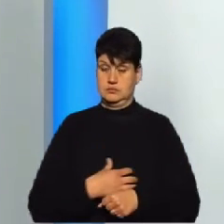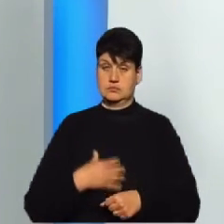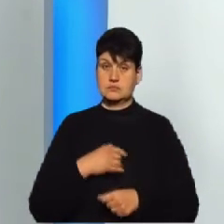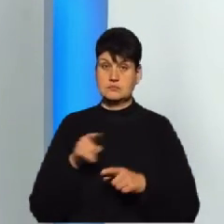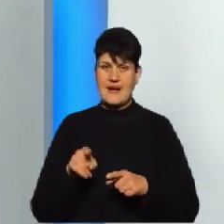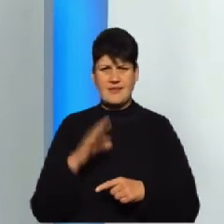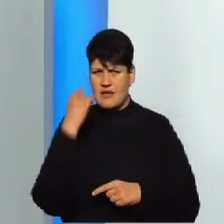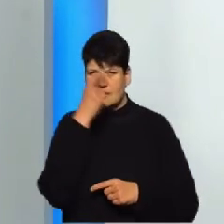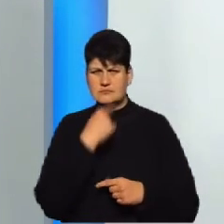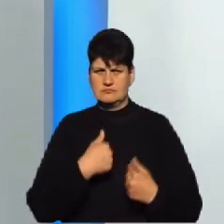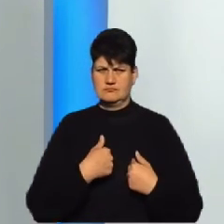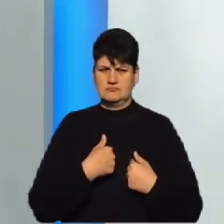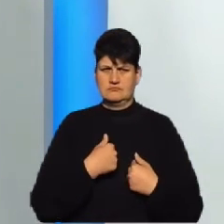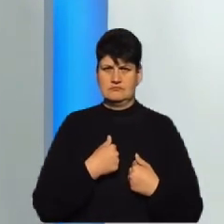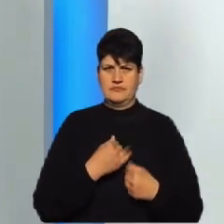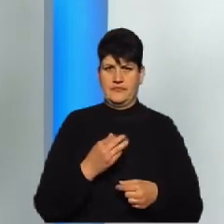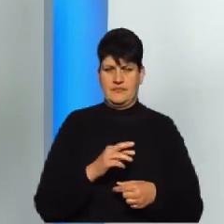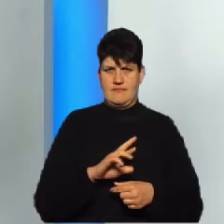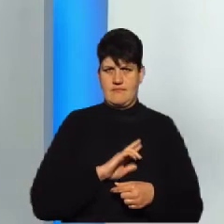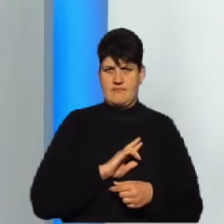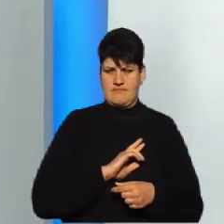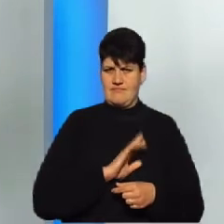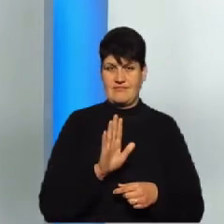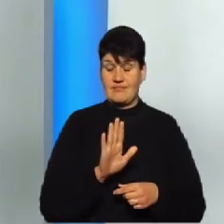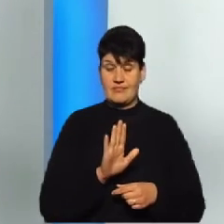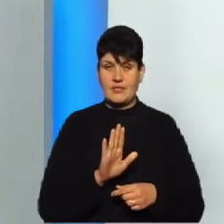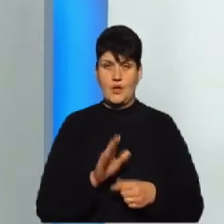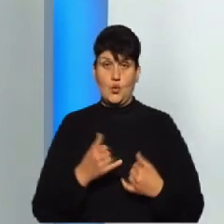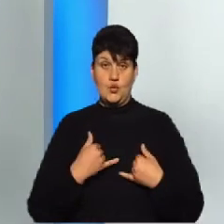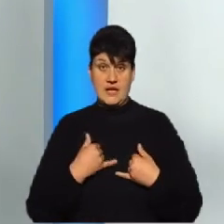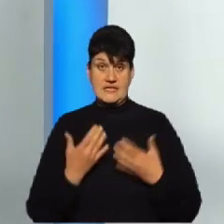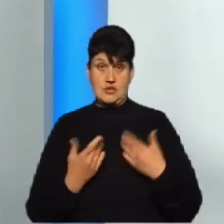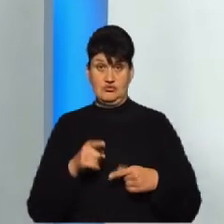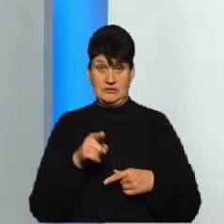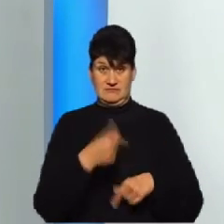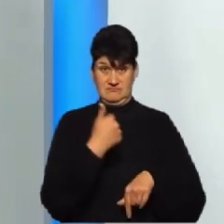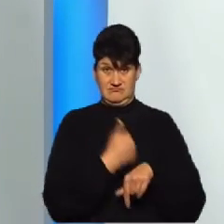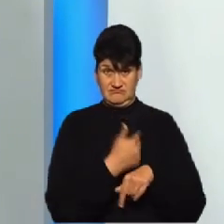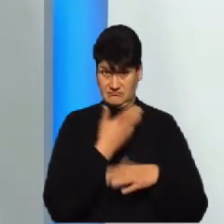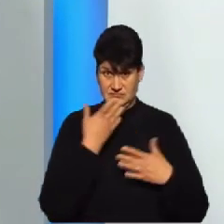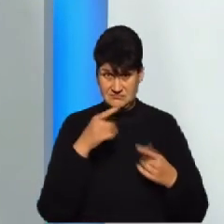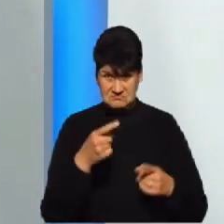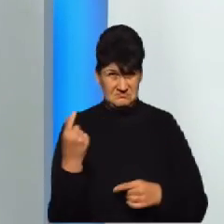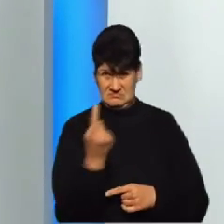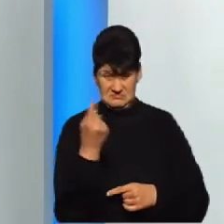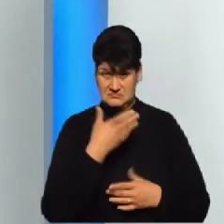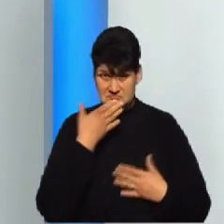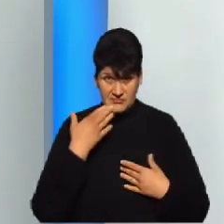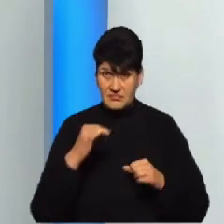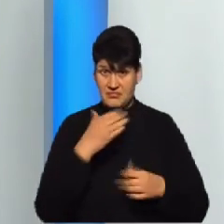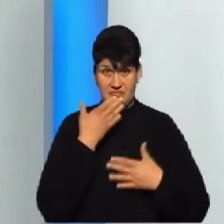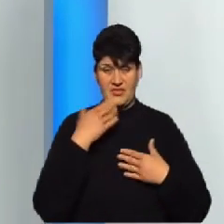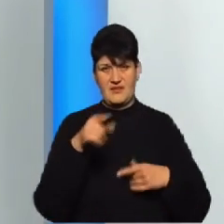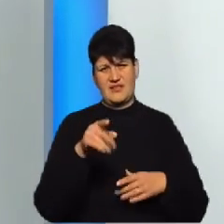мають також культивуватись. Тобто в нас, якщо ти не лідер, якщо ти не перший, якщо ти не керівник, значить ти не вдаха. А